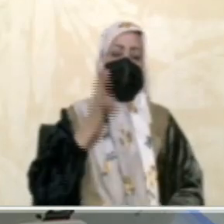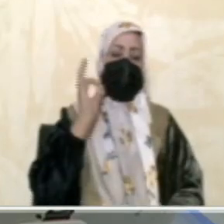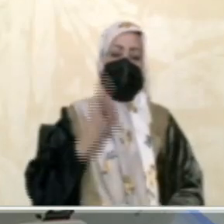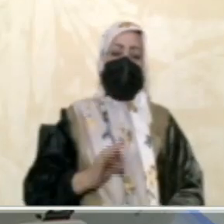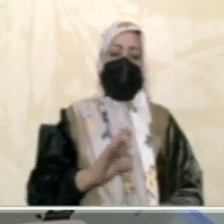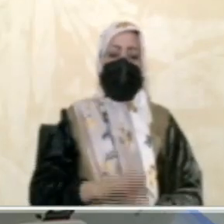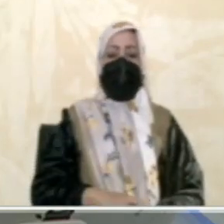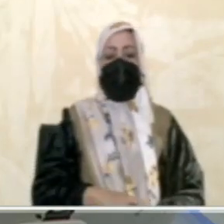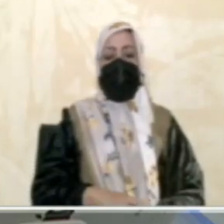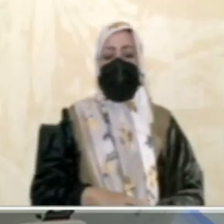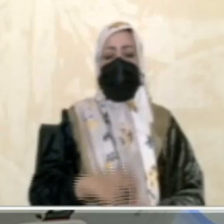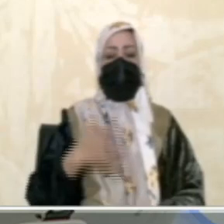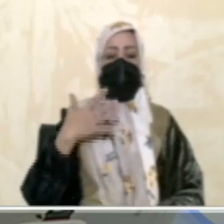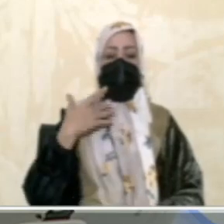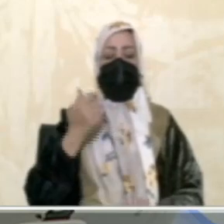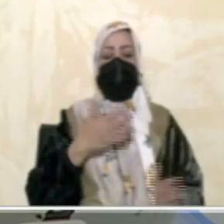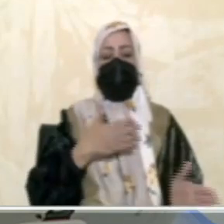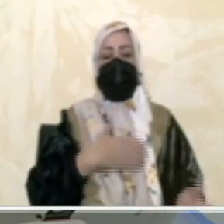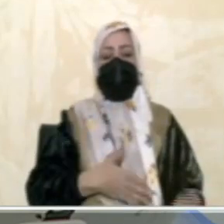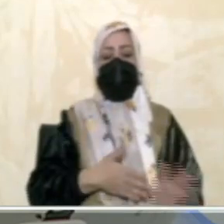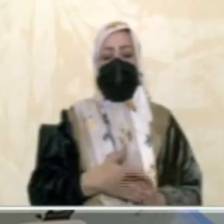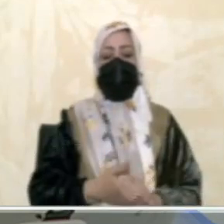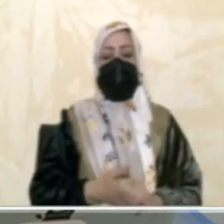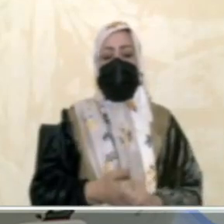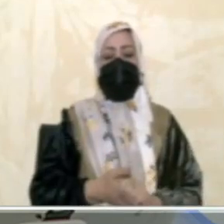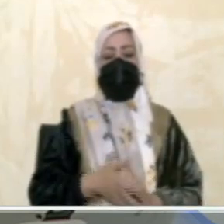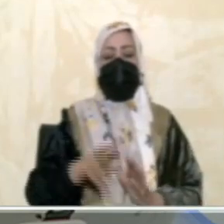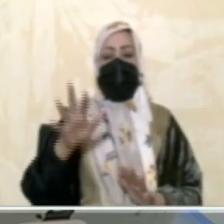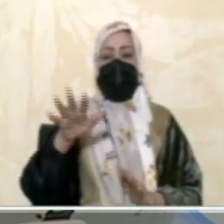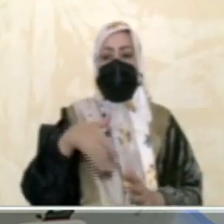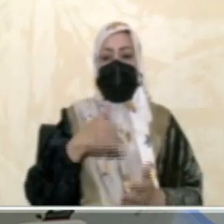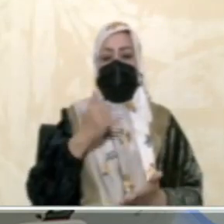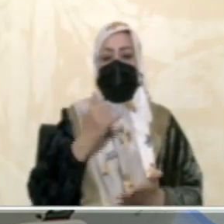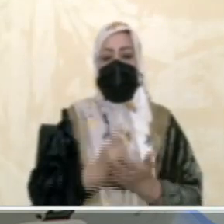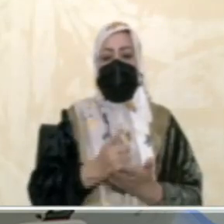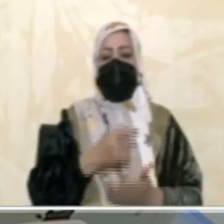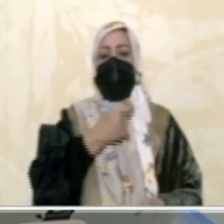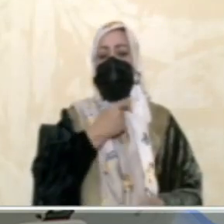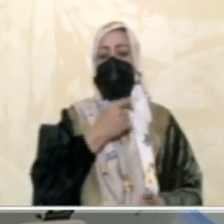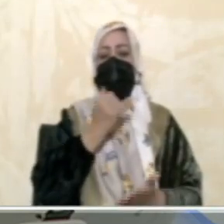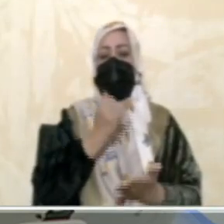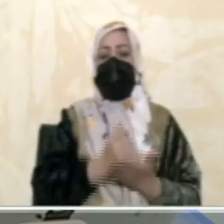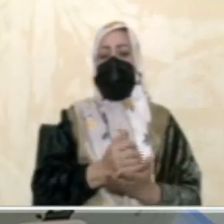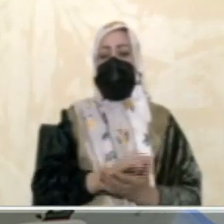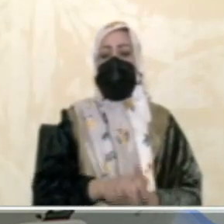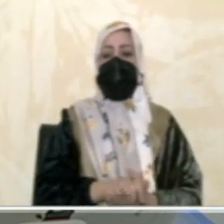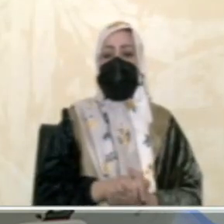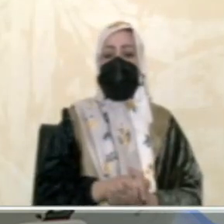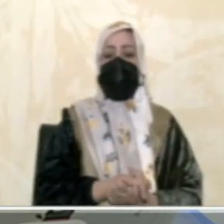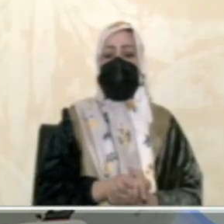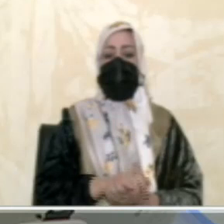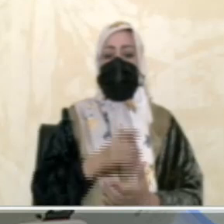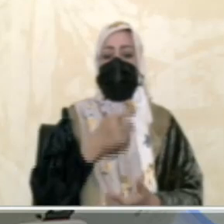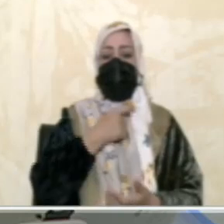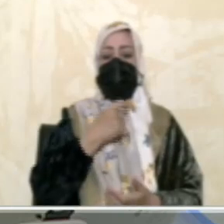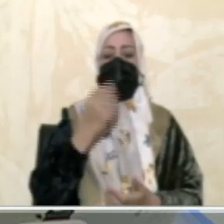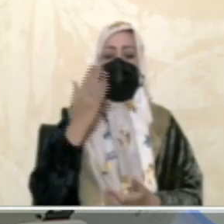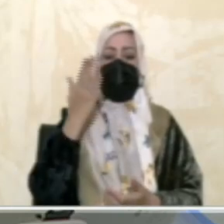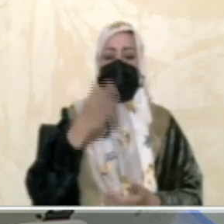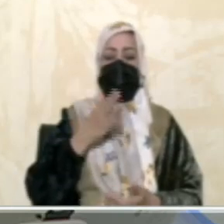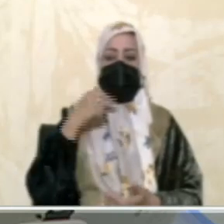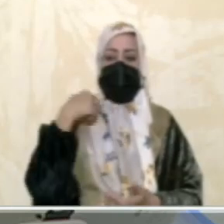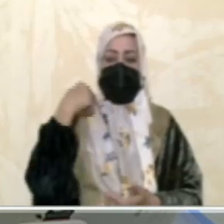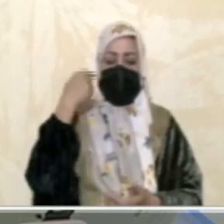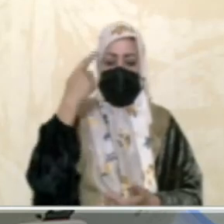الحضور اليه لا يسقط الفريضه انت يوم يوم الجمعه الجايه القادم ان شاء الله حتى لو وافقت يوم العيد